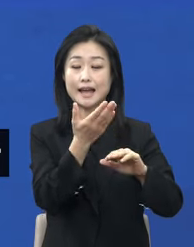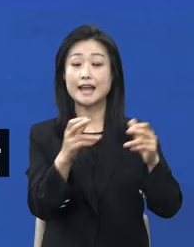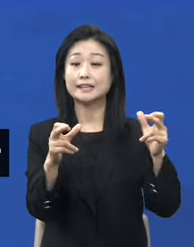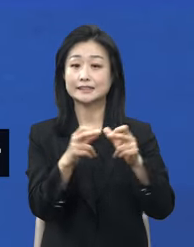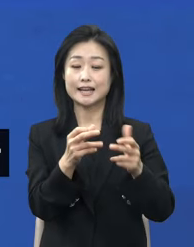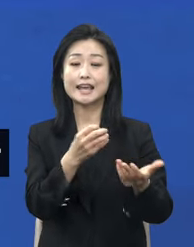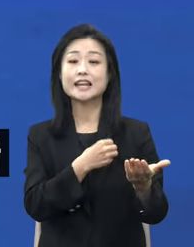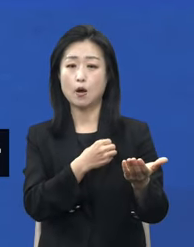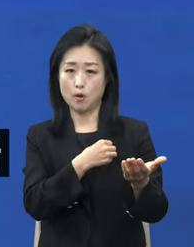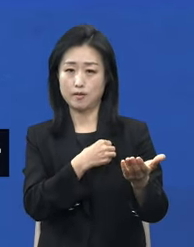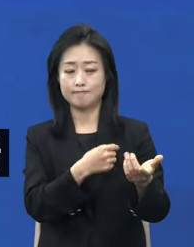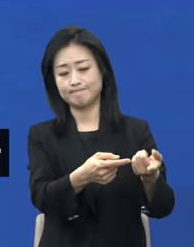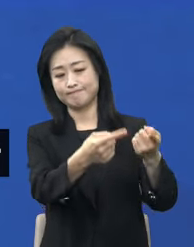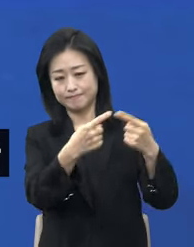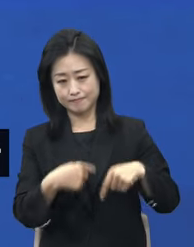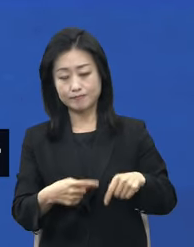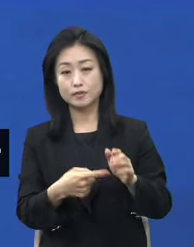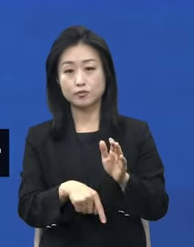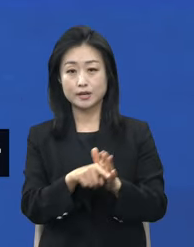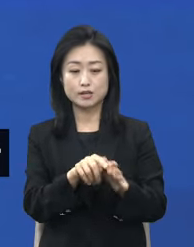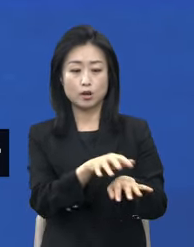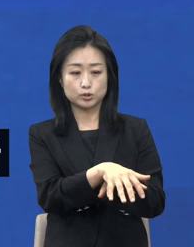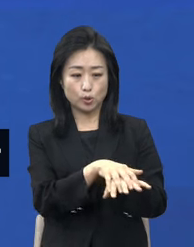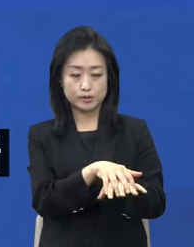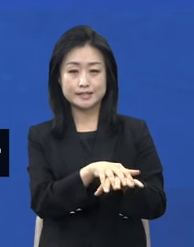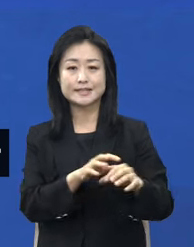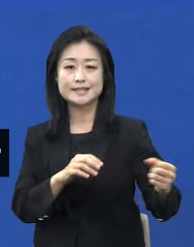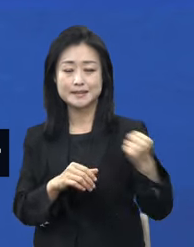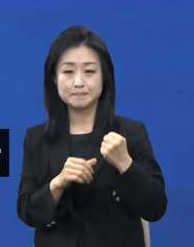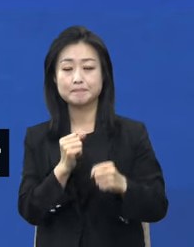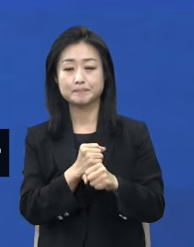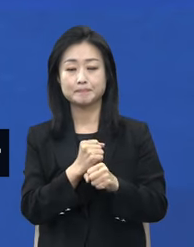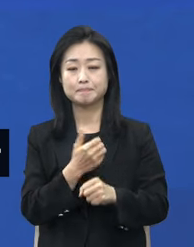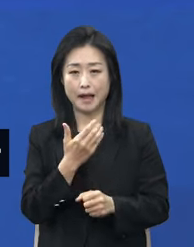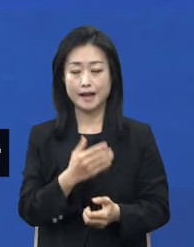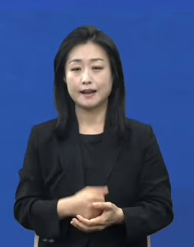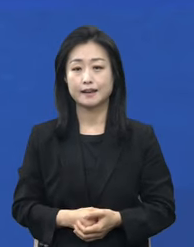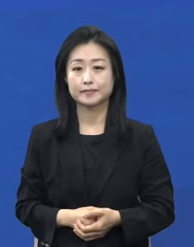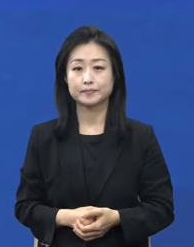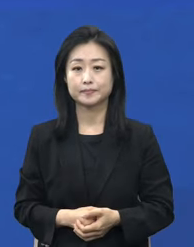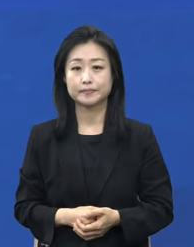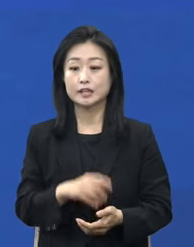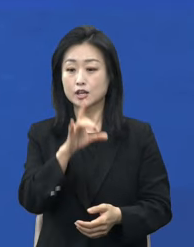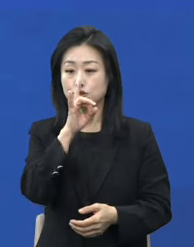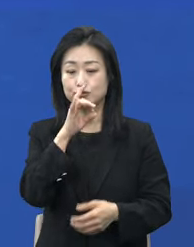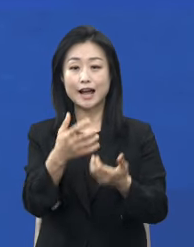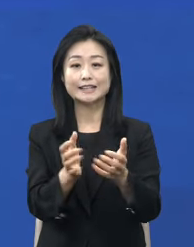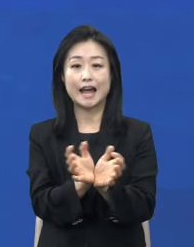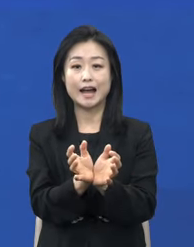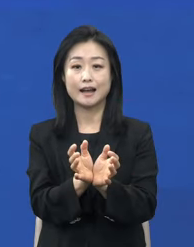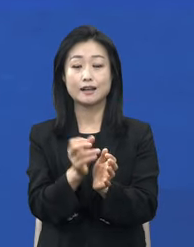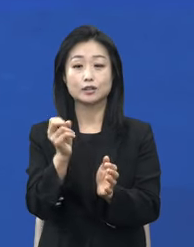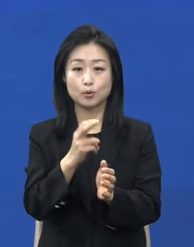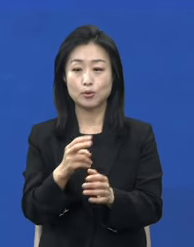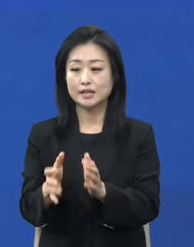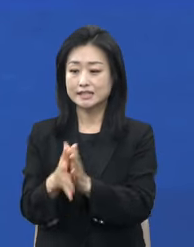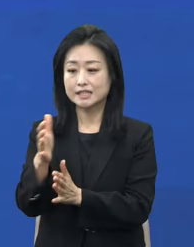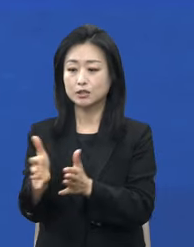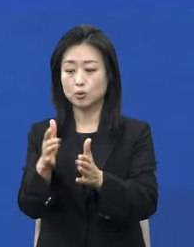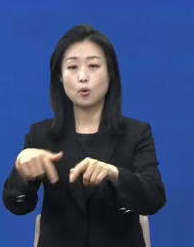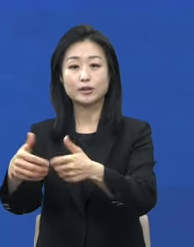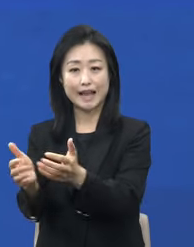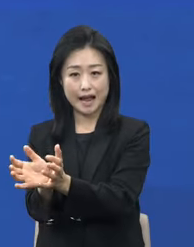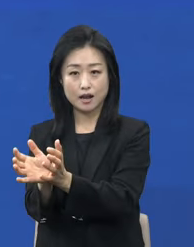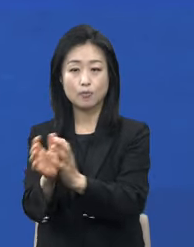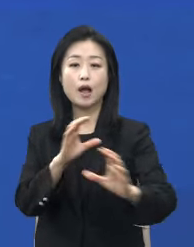장애인 당원으로 채울 수 있도록 조직을 강화시키겠습니다. 중앙당 및 시도당과